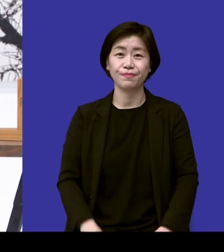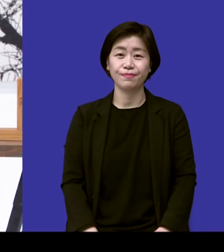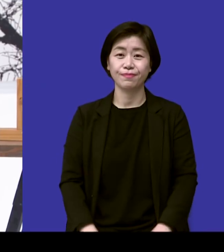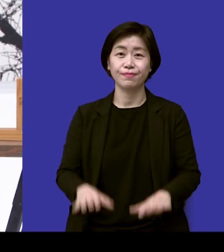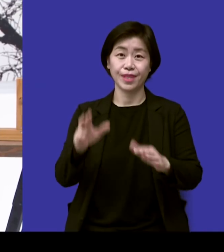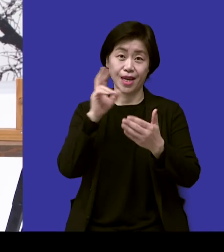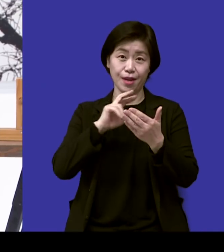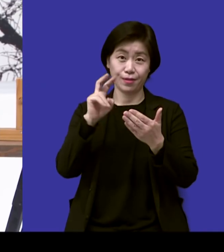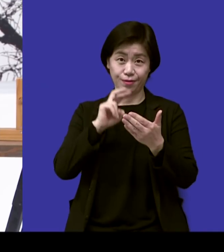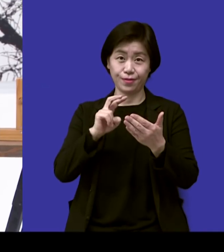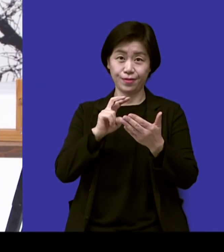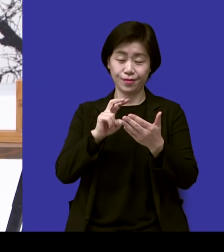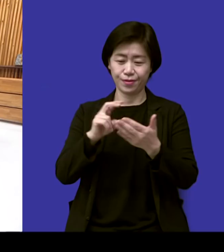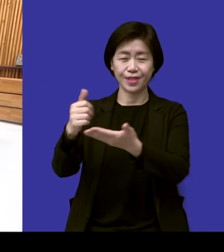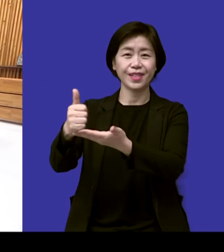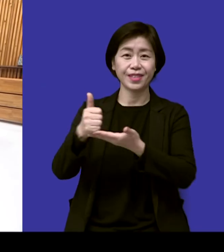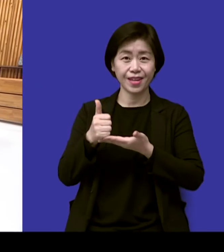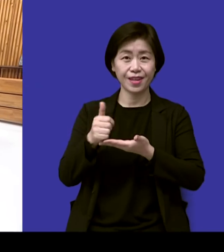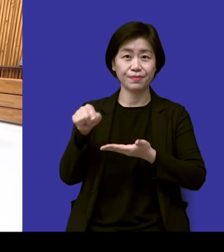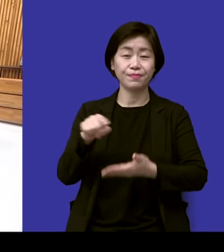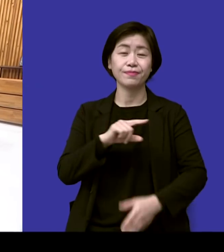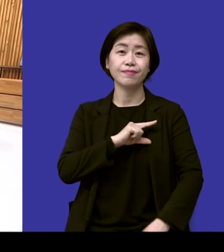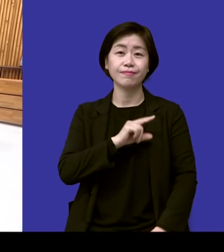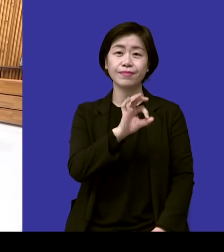이도진 형제 한번 모셔보겠습니다. 어서 오세요.